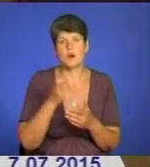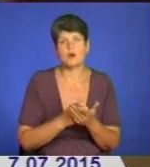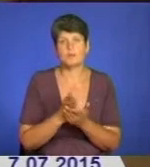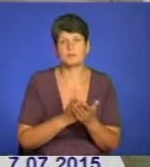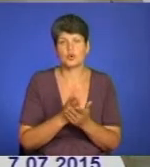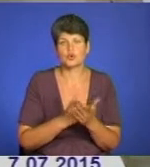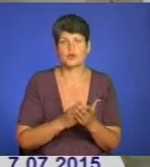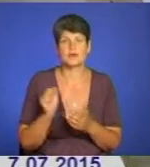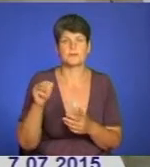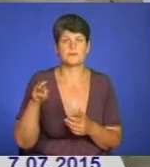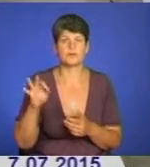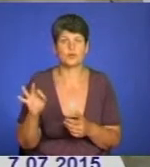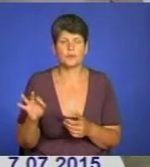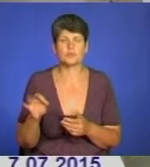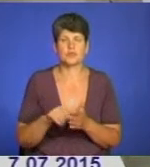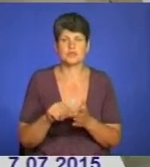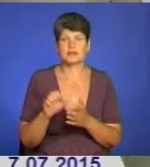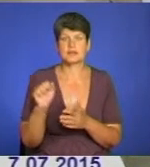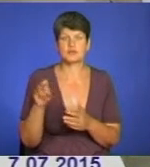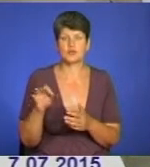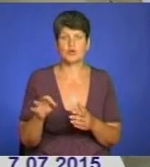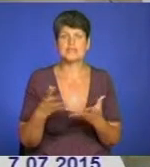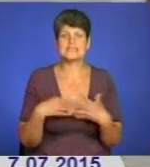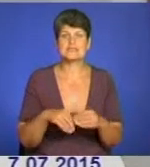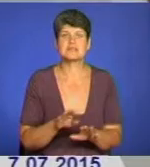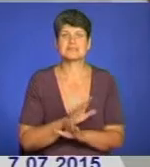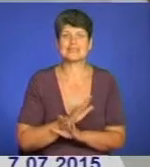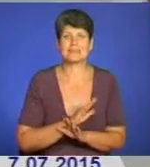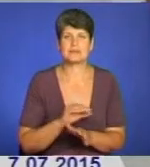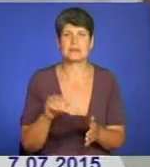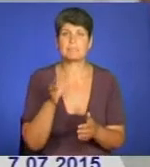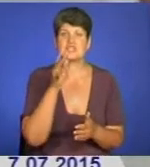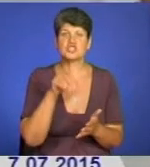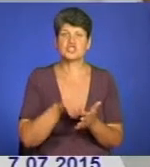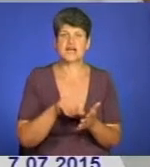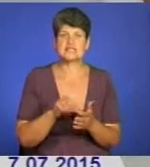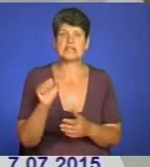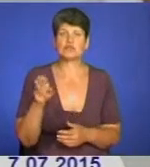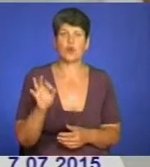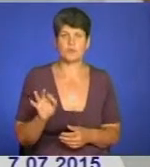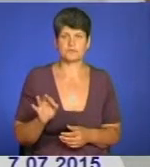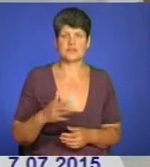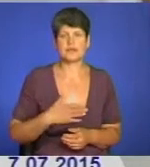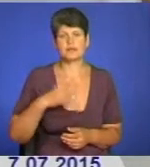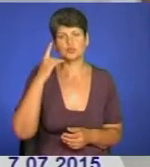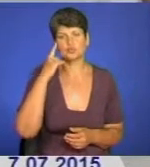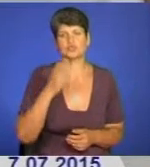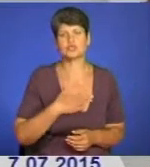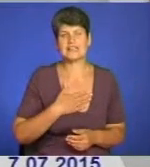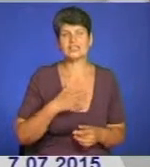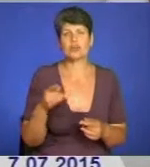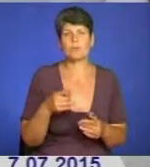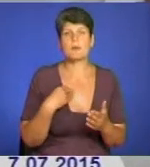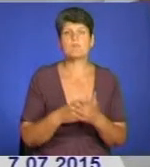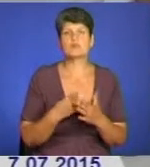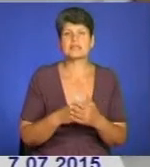антитерористичної операції, членів їхніх сімей та сім'ї загиблих під час АТО. Мені здається, що наш тернопільський бюджет, який